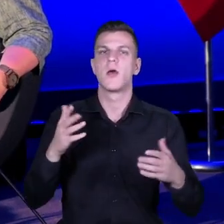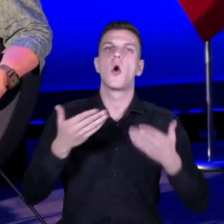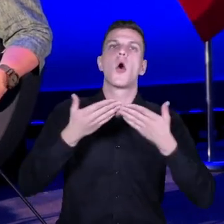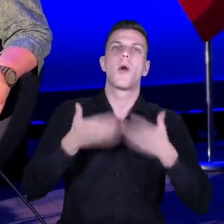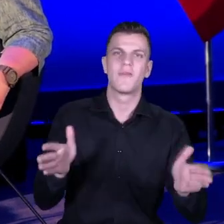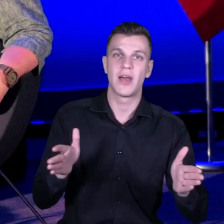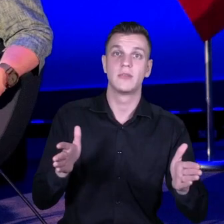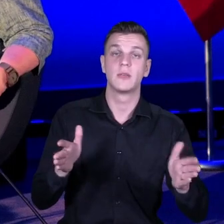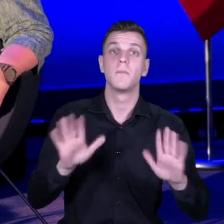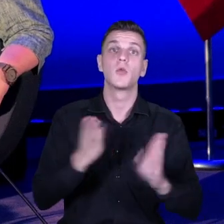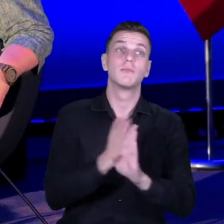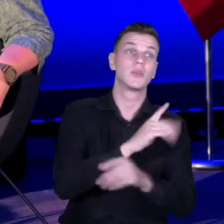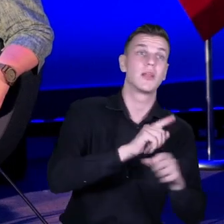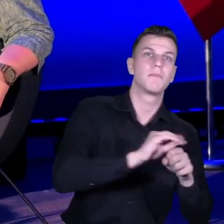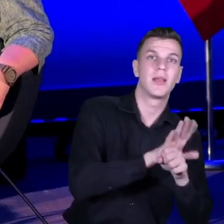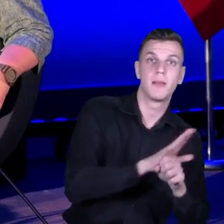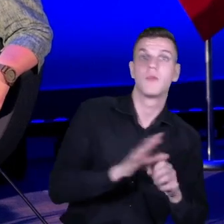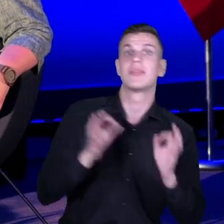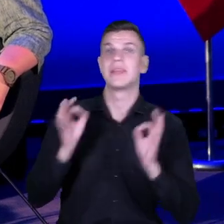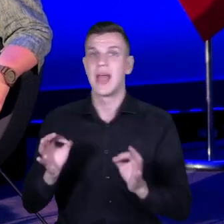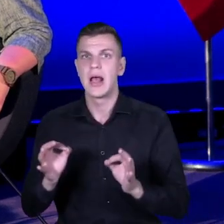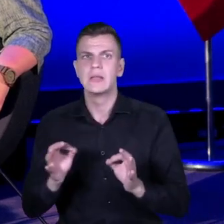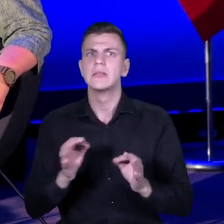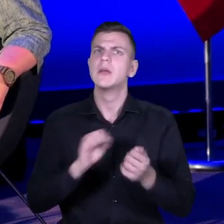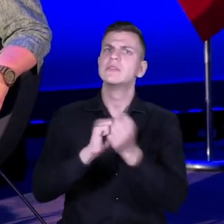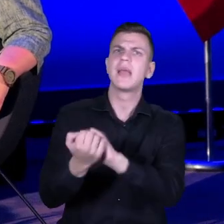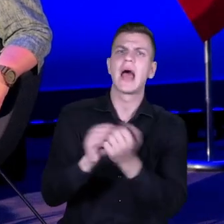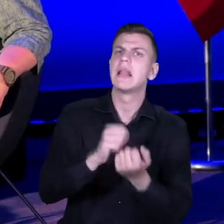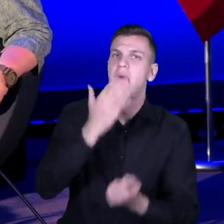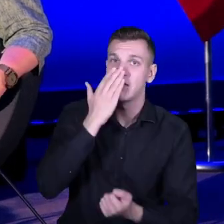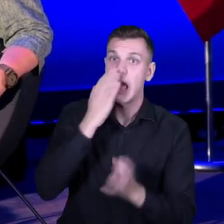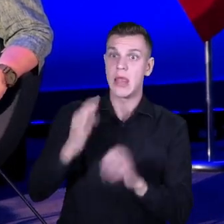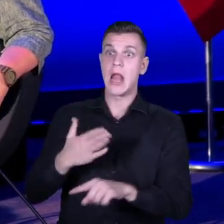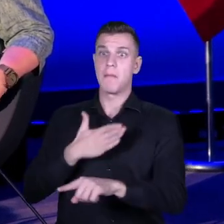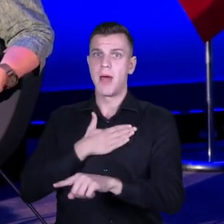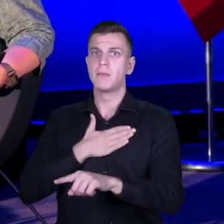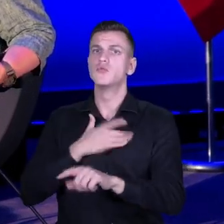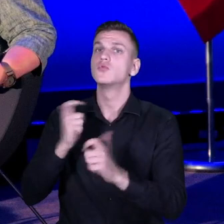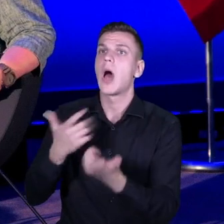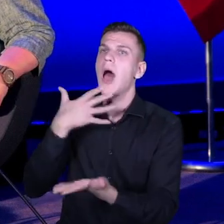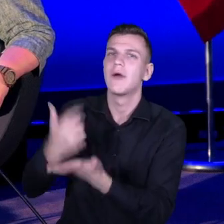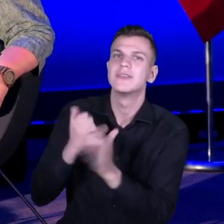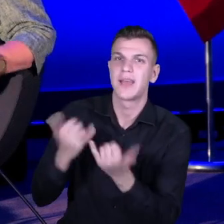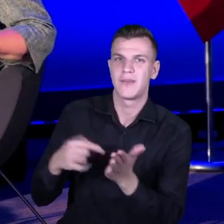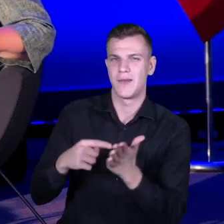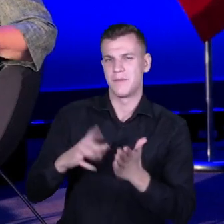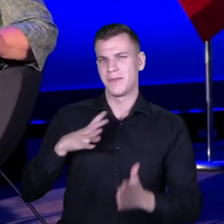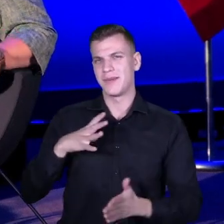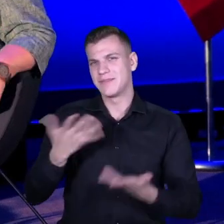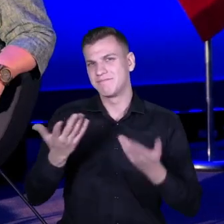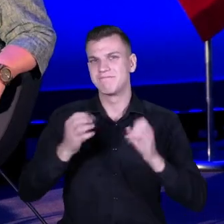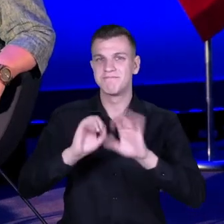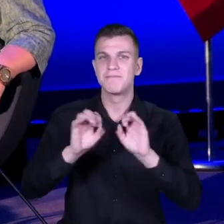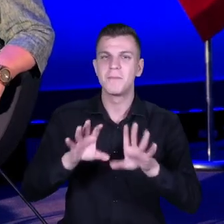i z czego możemy korzystać. I to były inspirujące, bardzo inspirujące rzeczy. Natomiast, żeby osadzić to, o czym